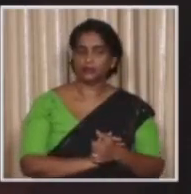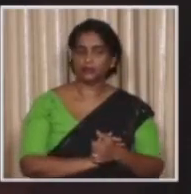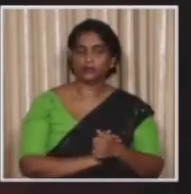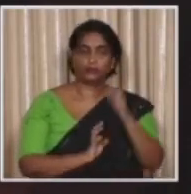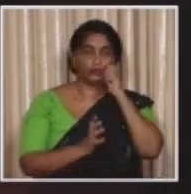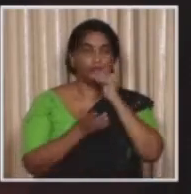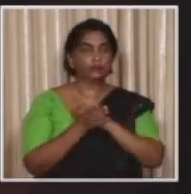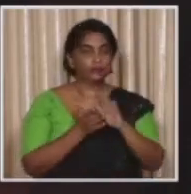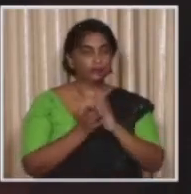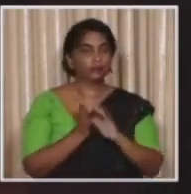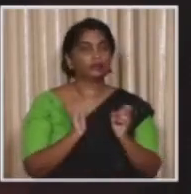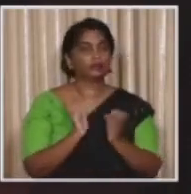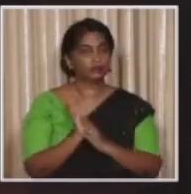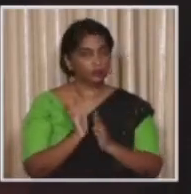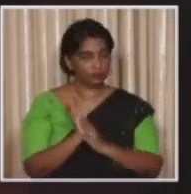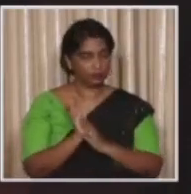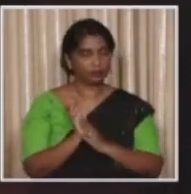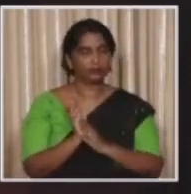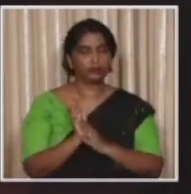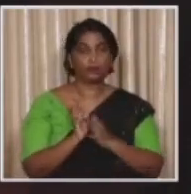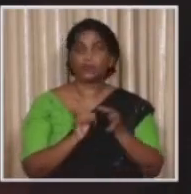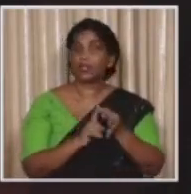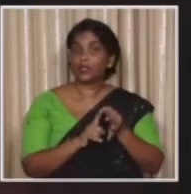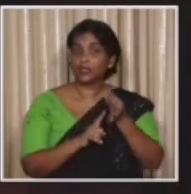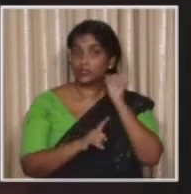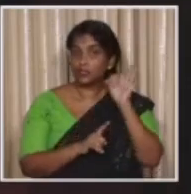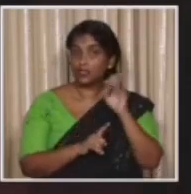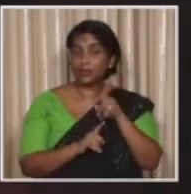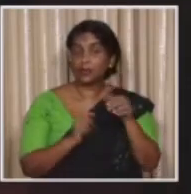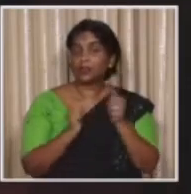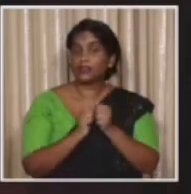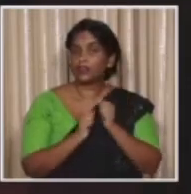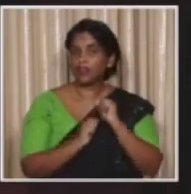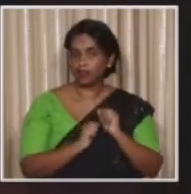මහජන උපයෝගිතා කොමිසමේ සභාපතිවරයා මොකද්ද කරේ